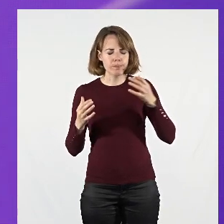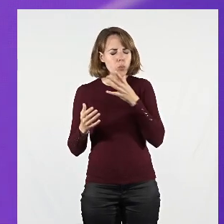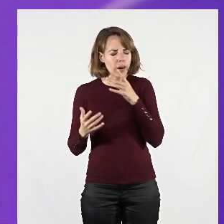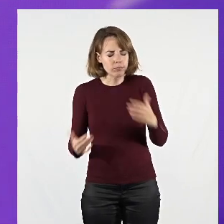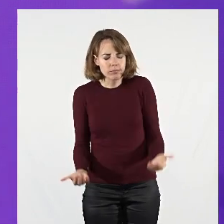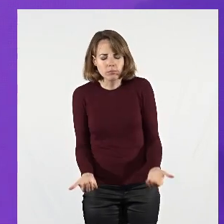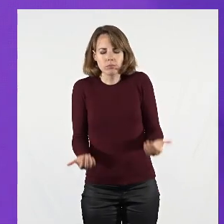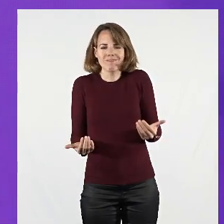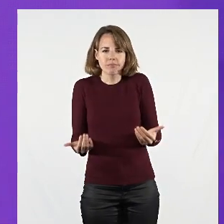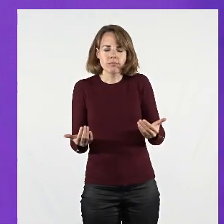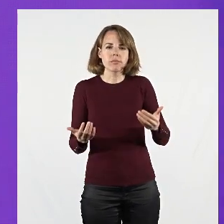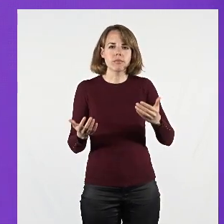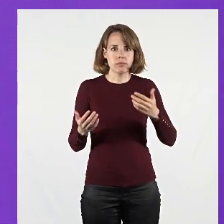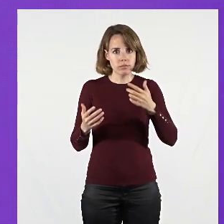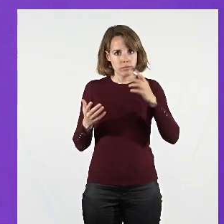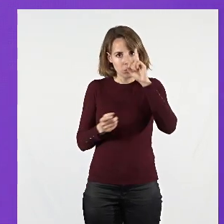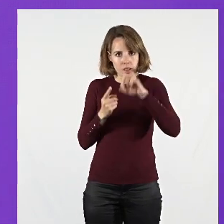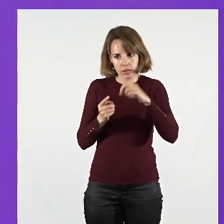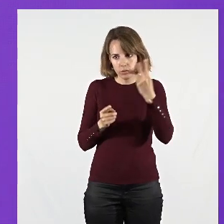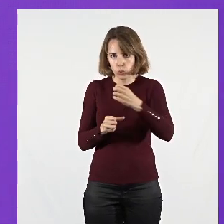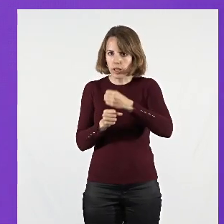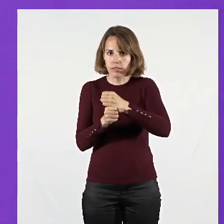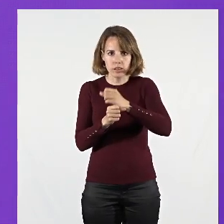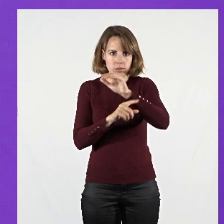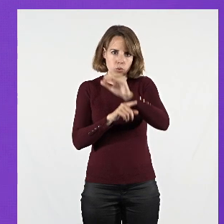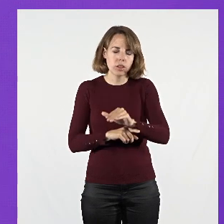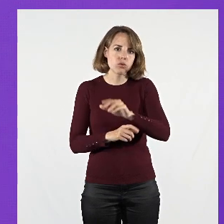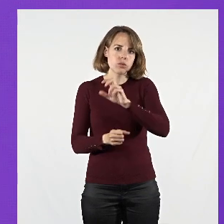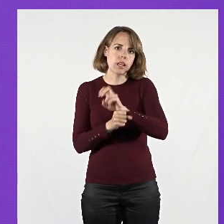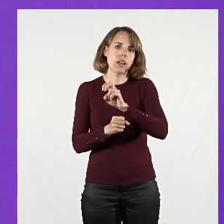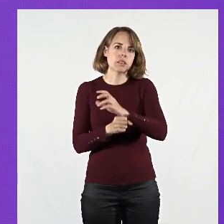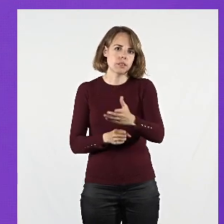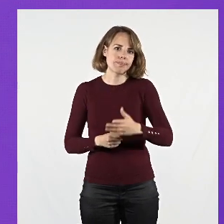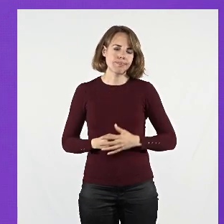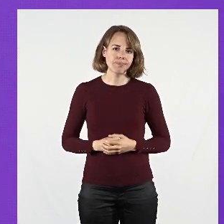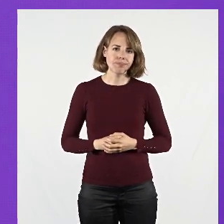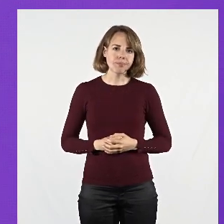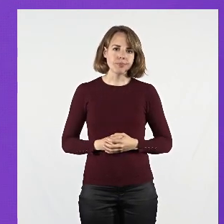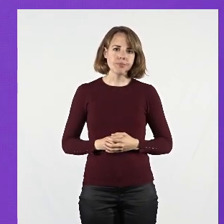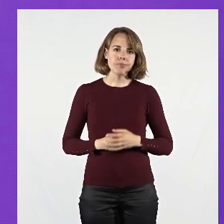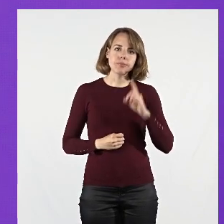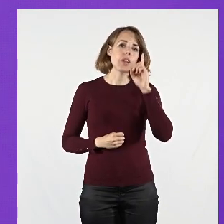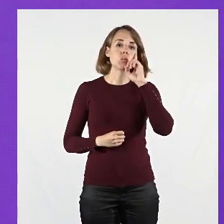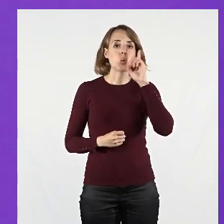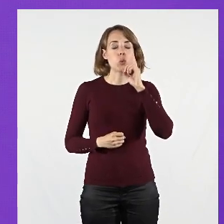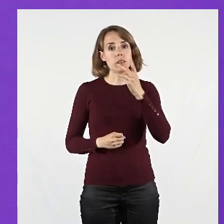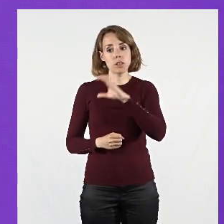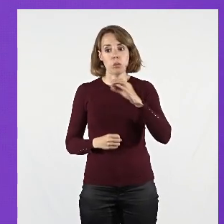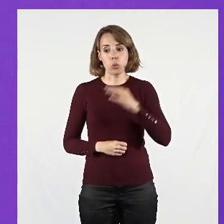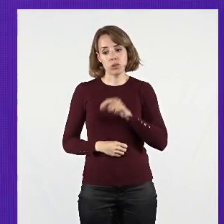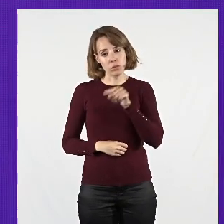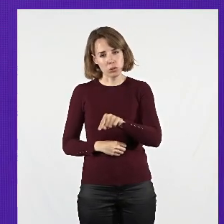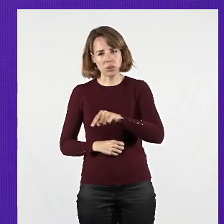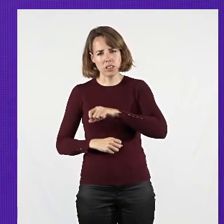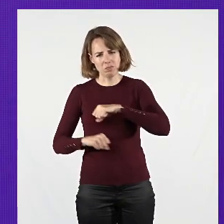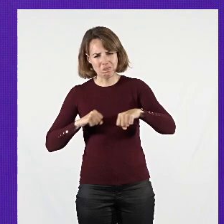mesure où elle est participative, puisqu'elle est partagée entre le soignant, l'aidant et la personne mobilisée. Ça